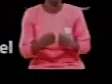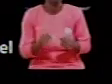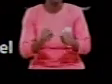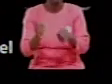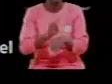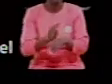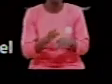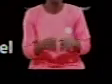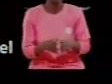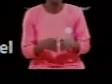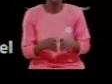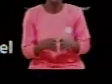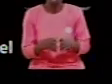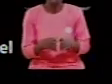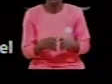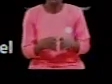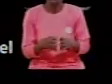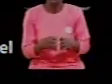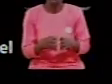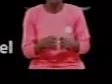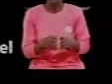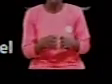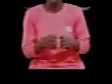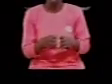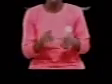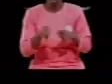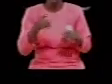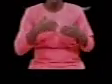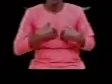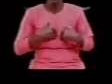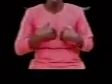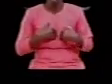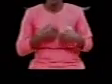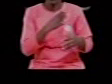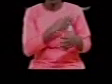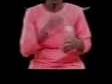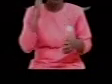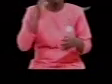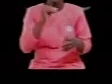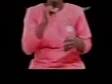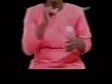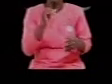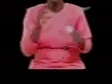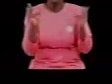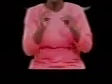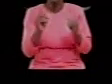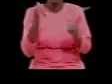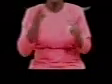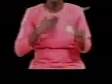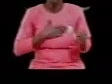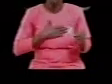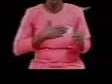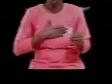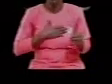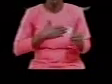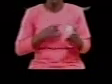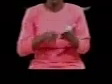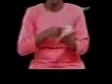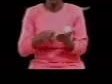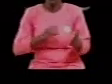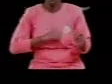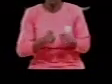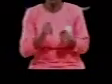لأني دعوت فأبيت وما ددت يدي وليس من يبالي بل رفضتم